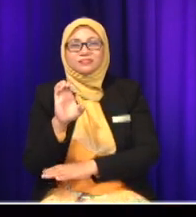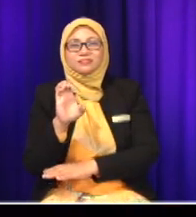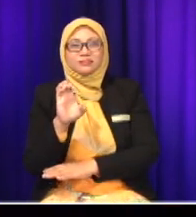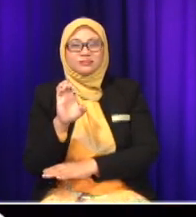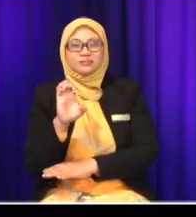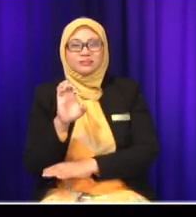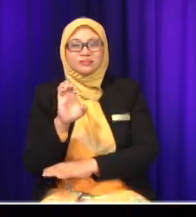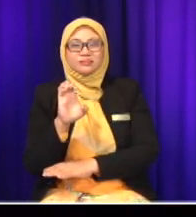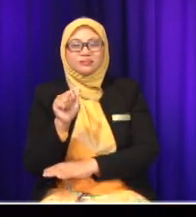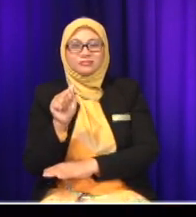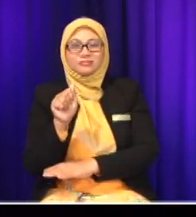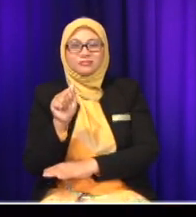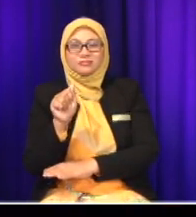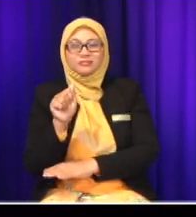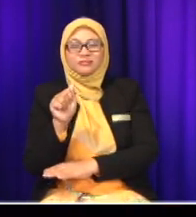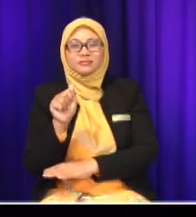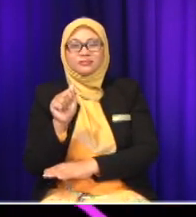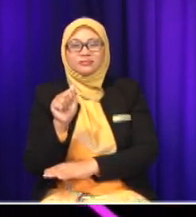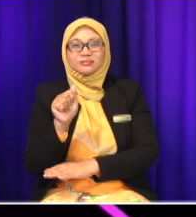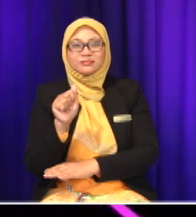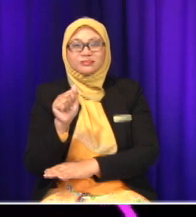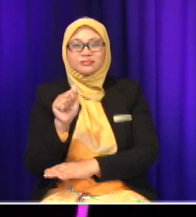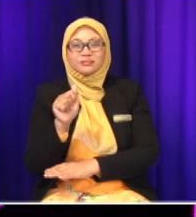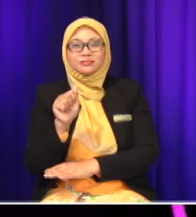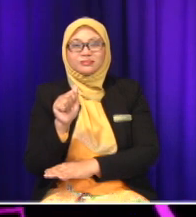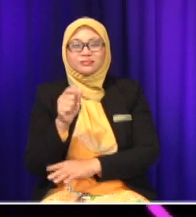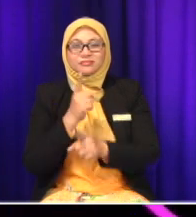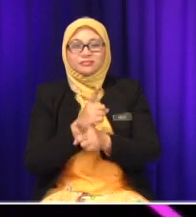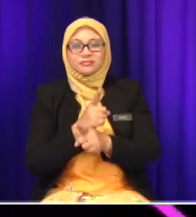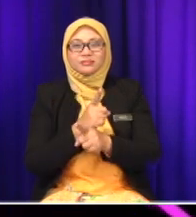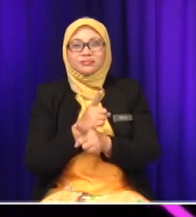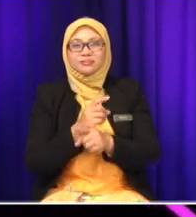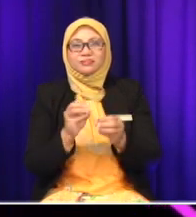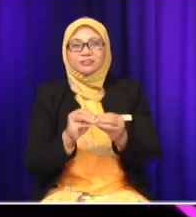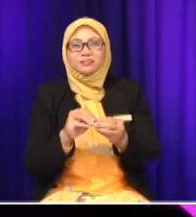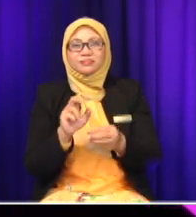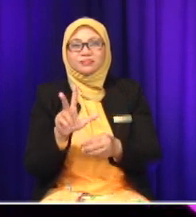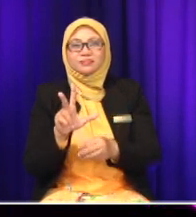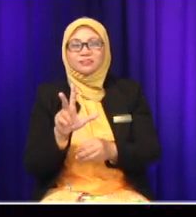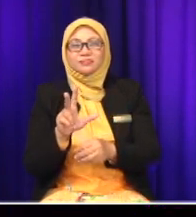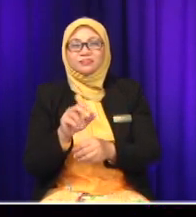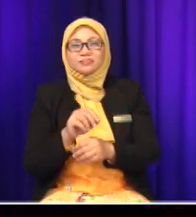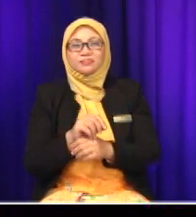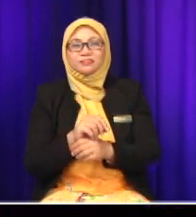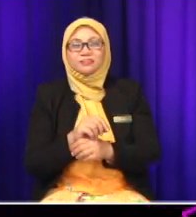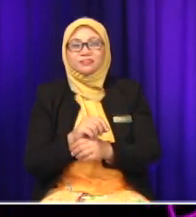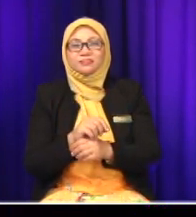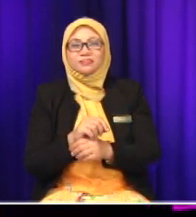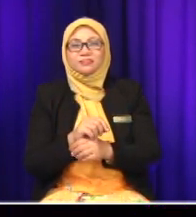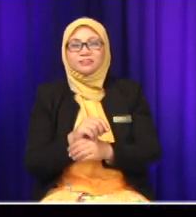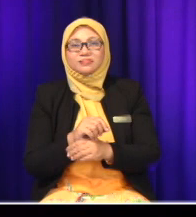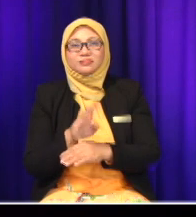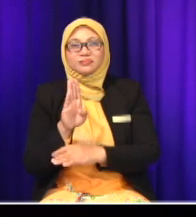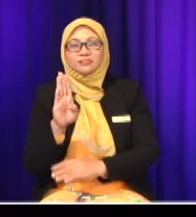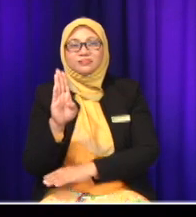a iaitu menyapu muka injap dengan sebaan mempelaskar betul ketiga yangtiga